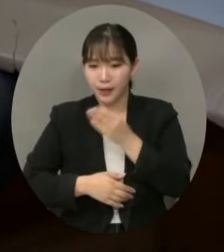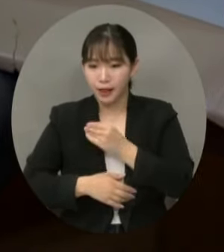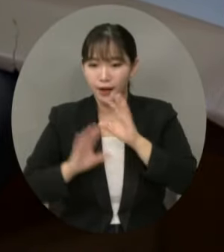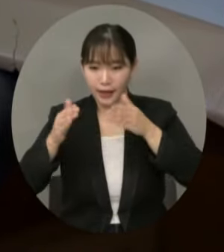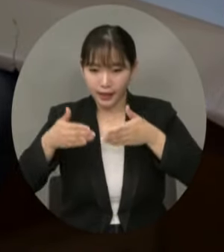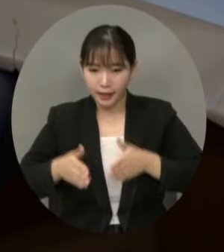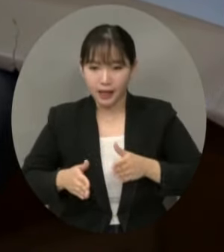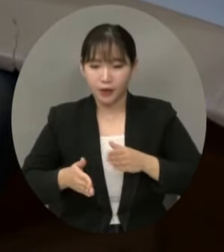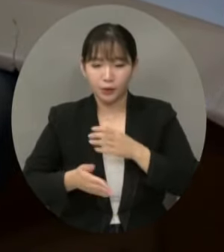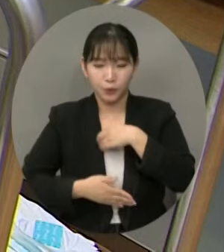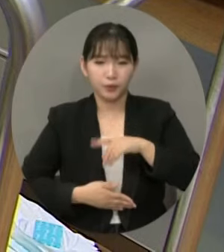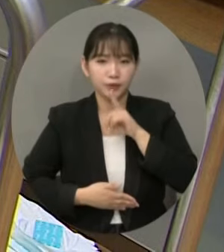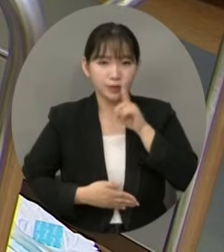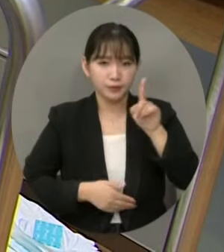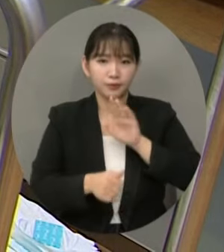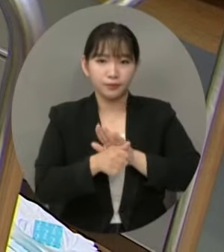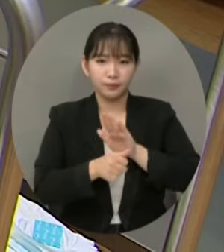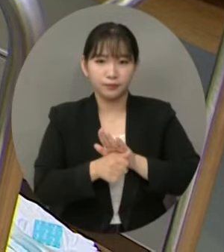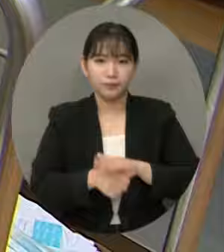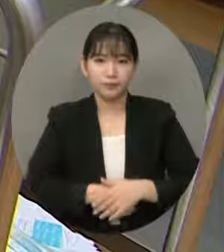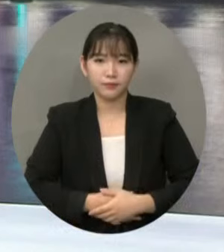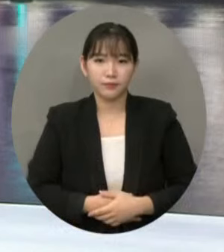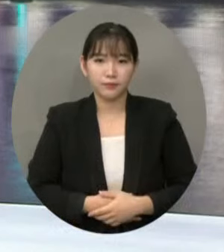하는 제도입니다.